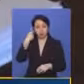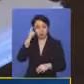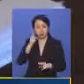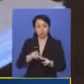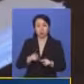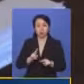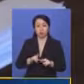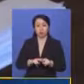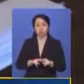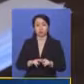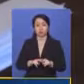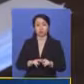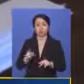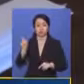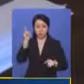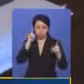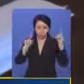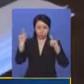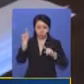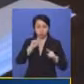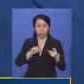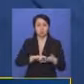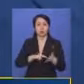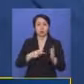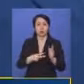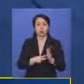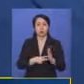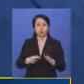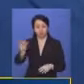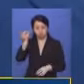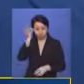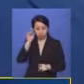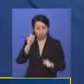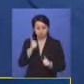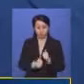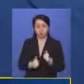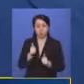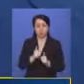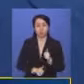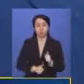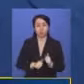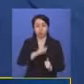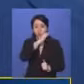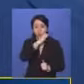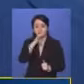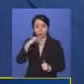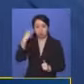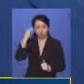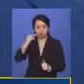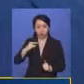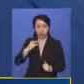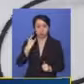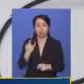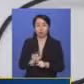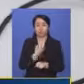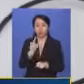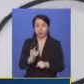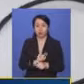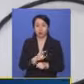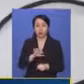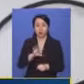этом, ежедневно придумывают новые криминальные схемы и методы. Напоминаем, что чаще всего североказахстанцы попадают на уловки мошенников на